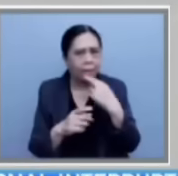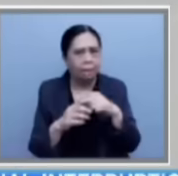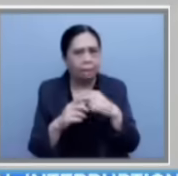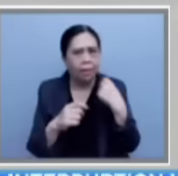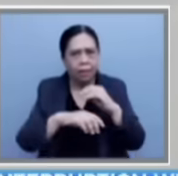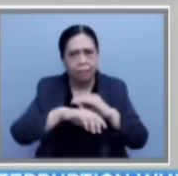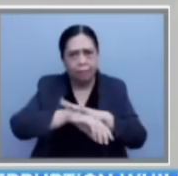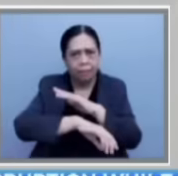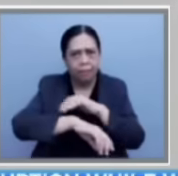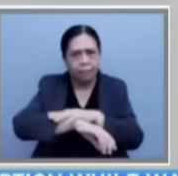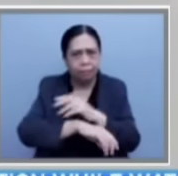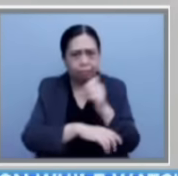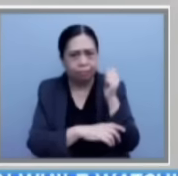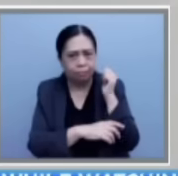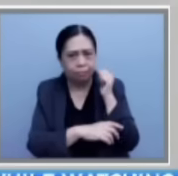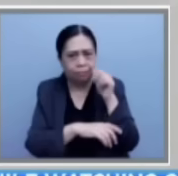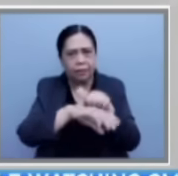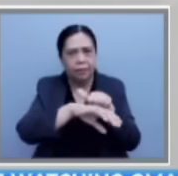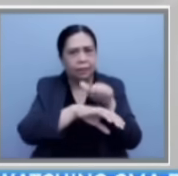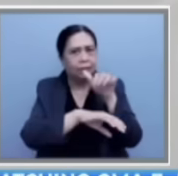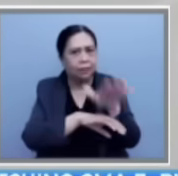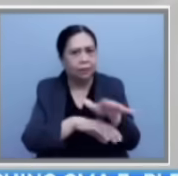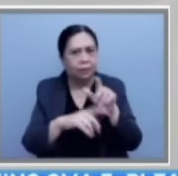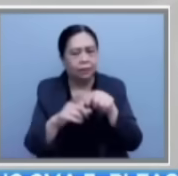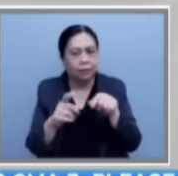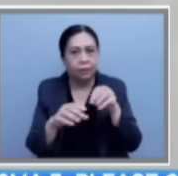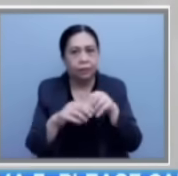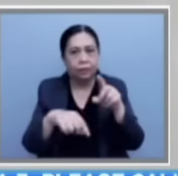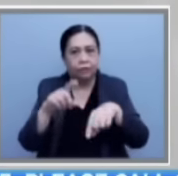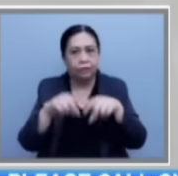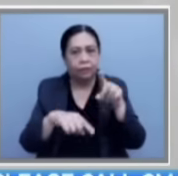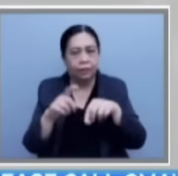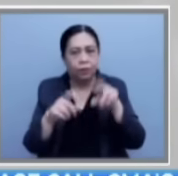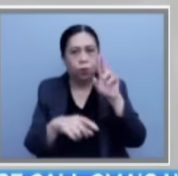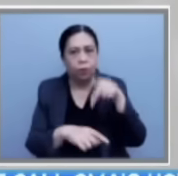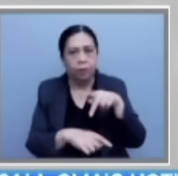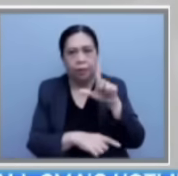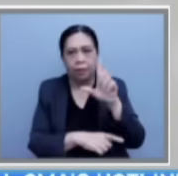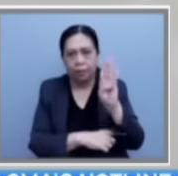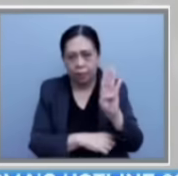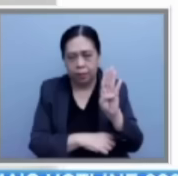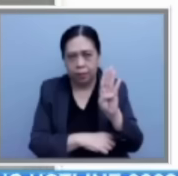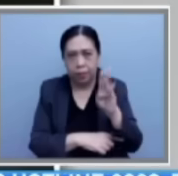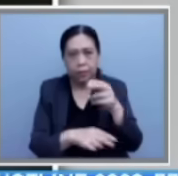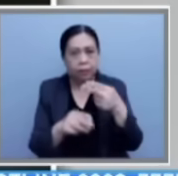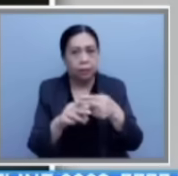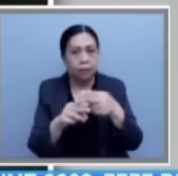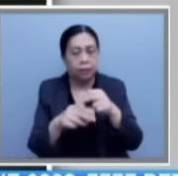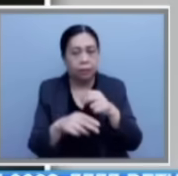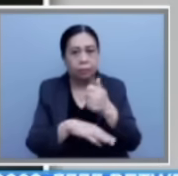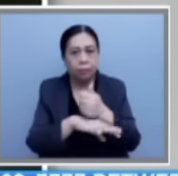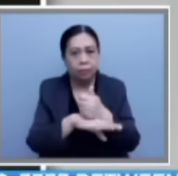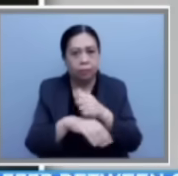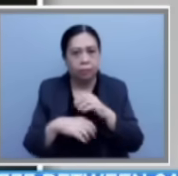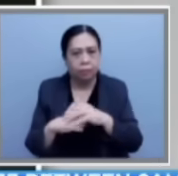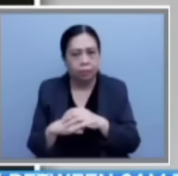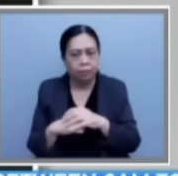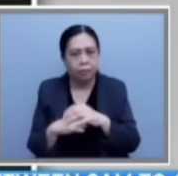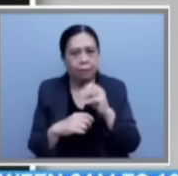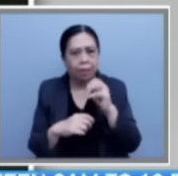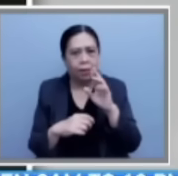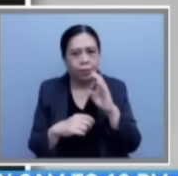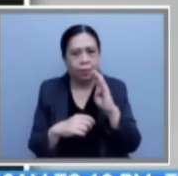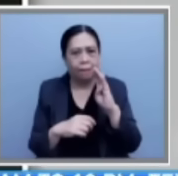likod pinadala niyang specimen ng langgam Sa kaibigan niyang sa yil Los banos ang tawag daw sa langgam meron plus by